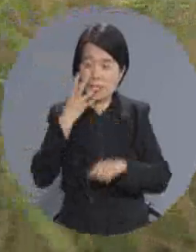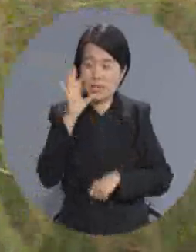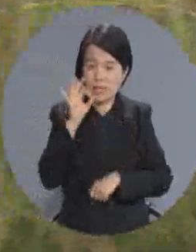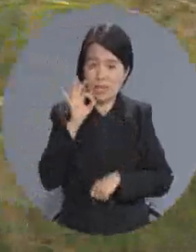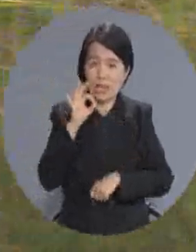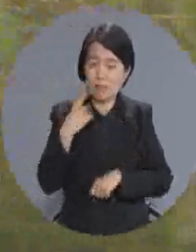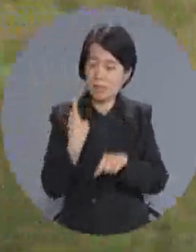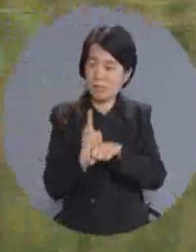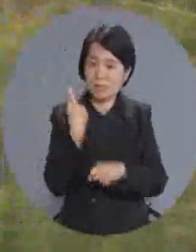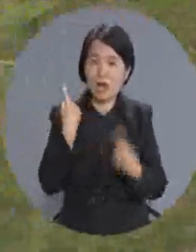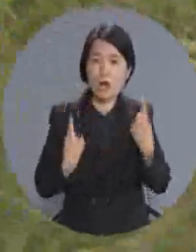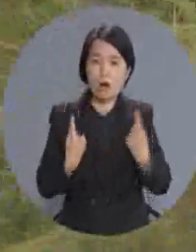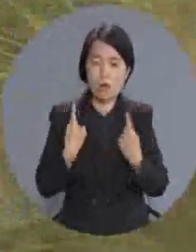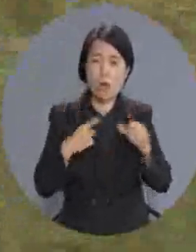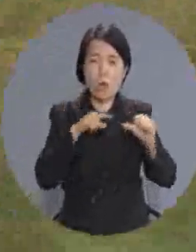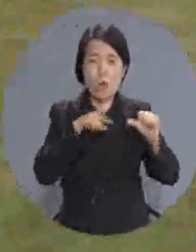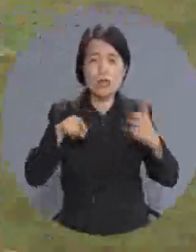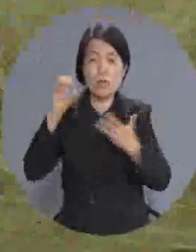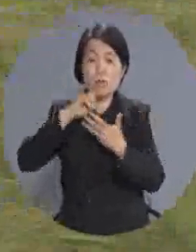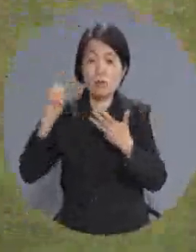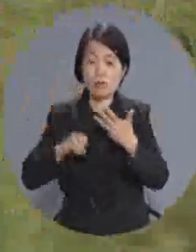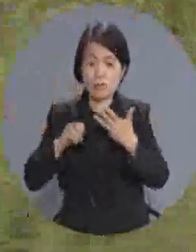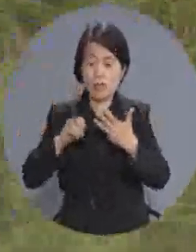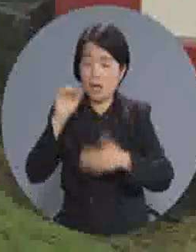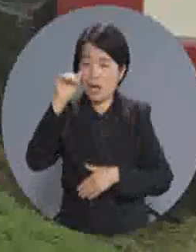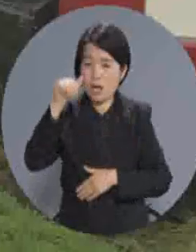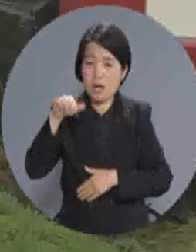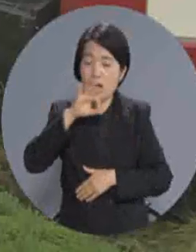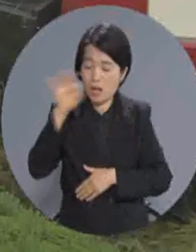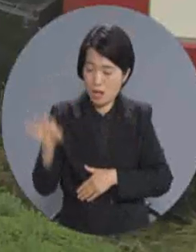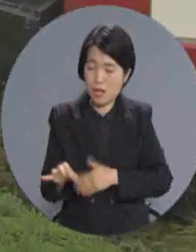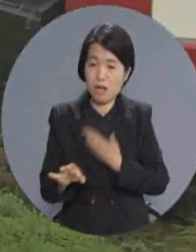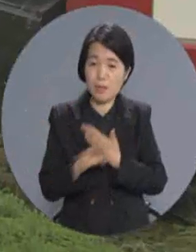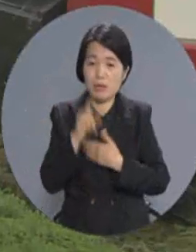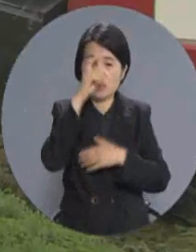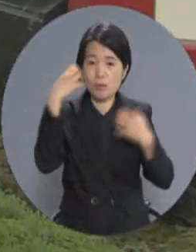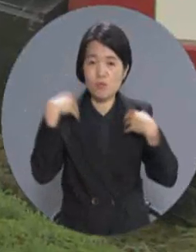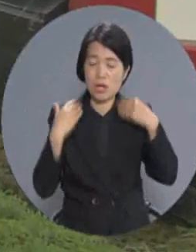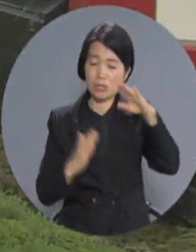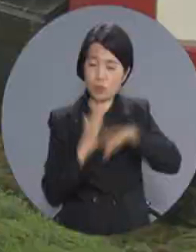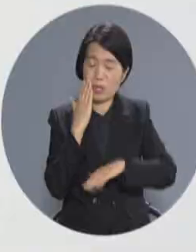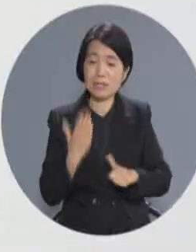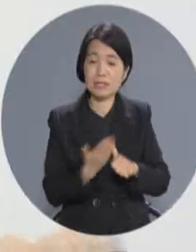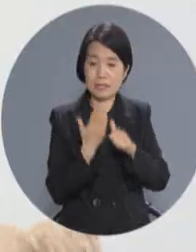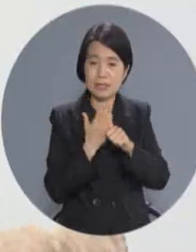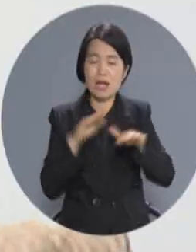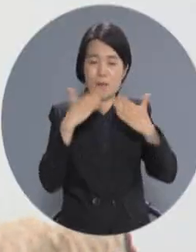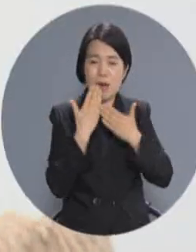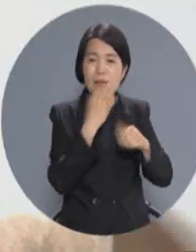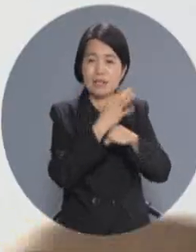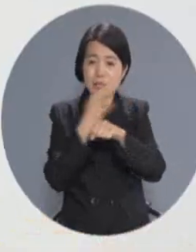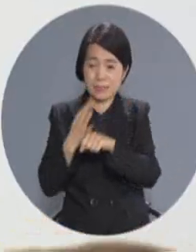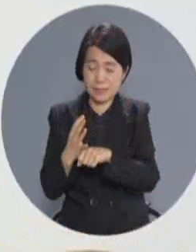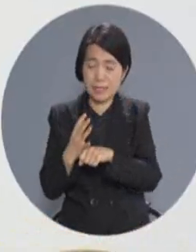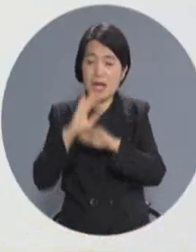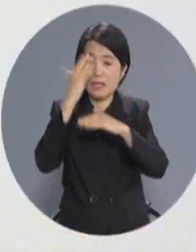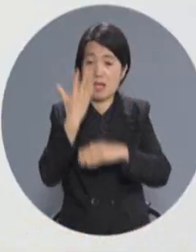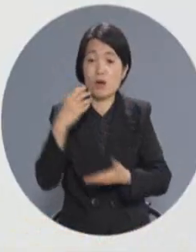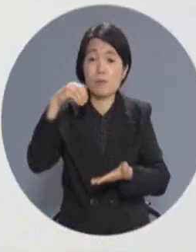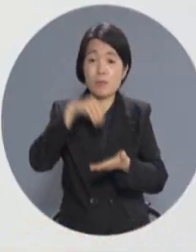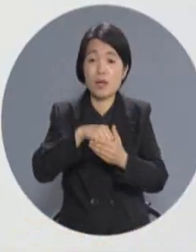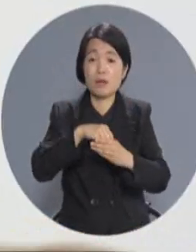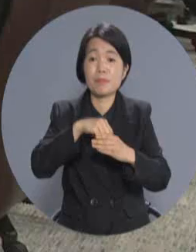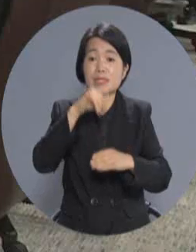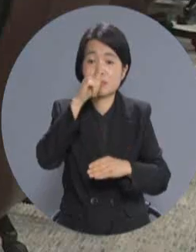쌀값이 전년 대비 5에서 8% 하락할 때 정부가 초과 생산량을 전량 매입하는 내용을 담고